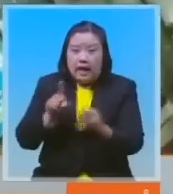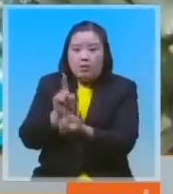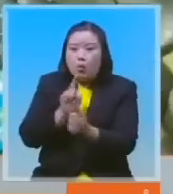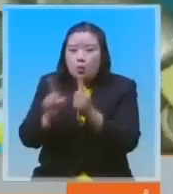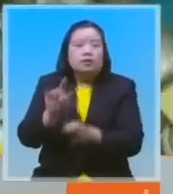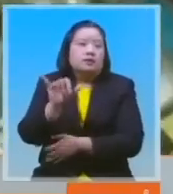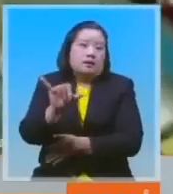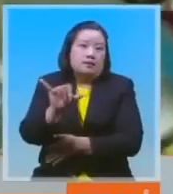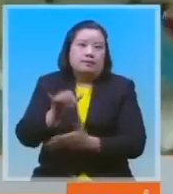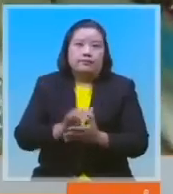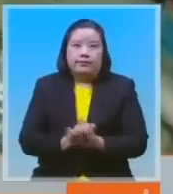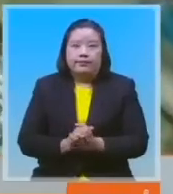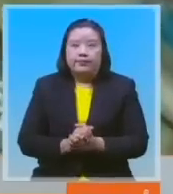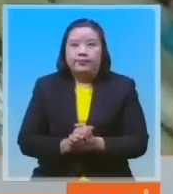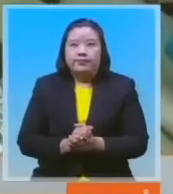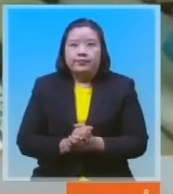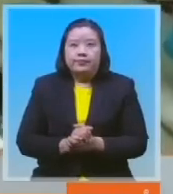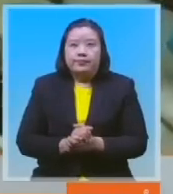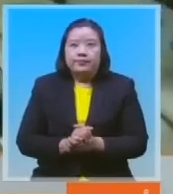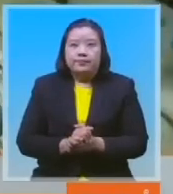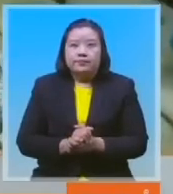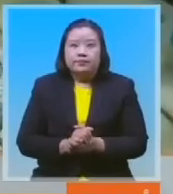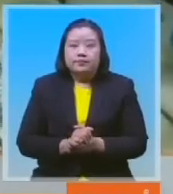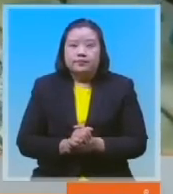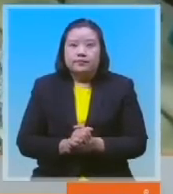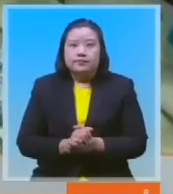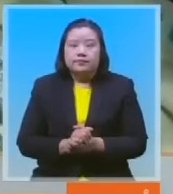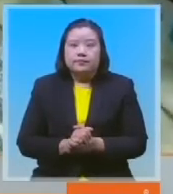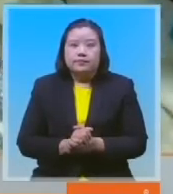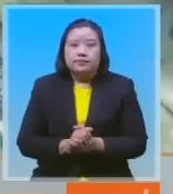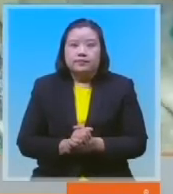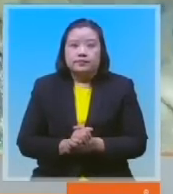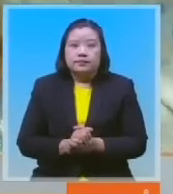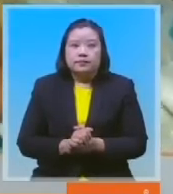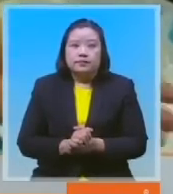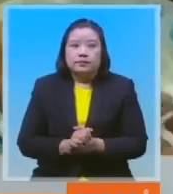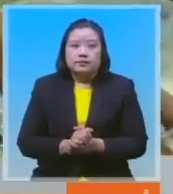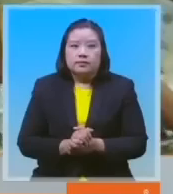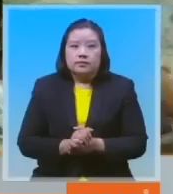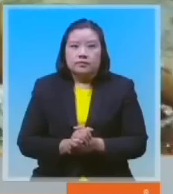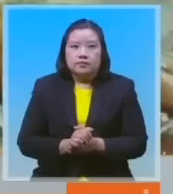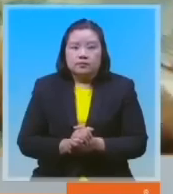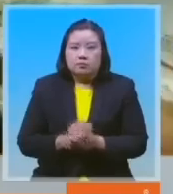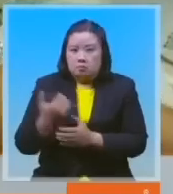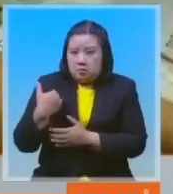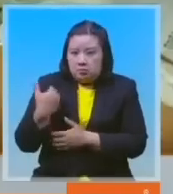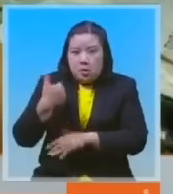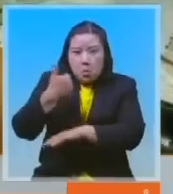ตอนนี้ทั้งสอบ รายละเอียดอีกทีนึง